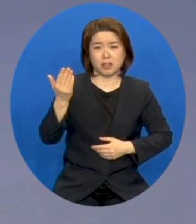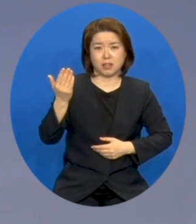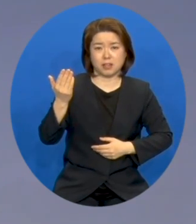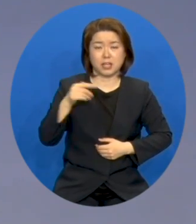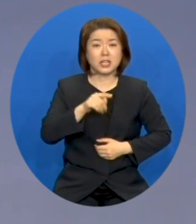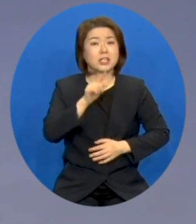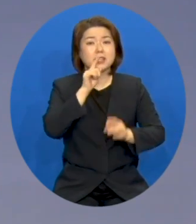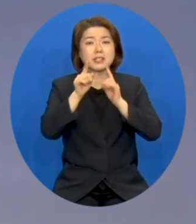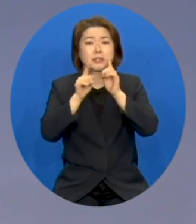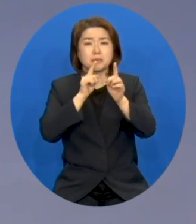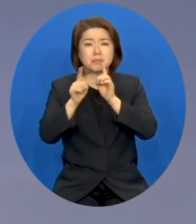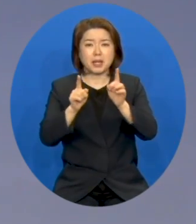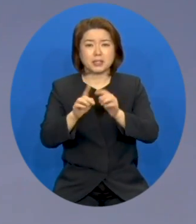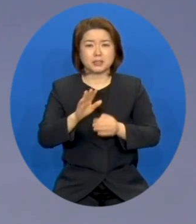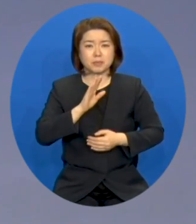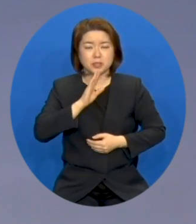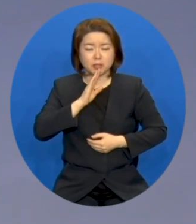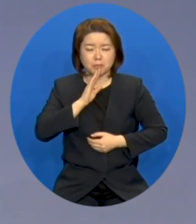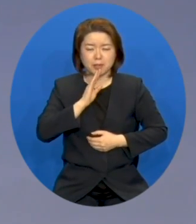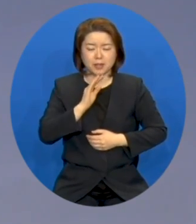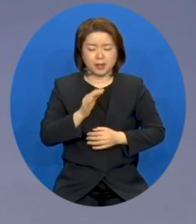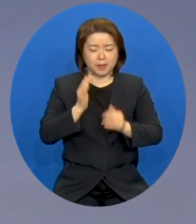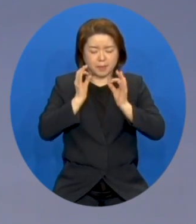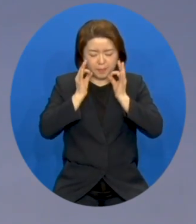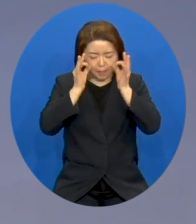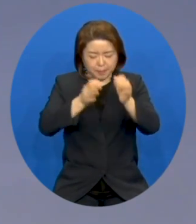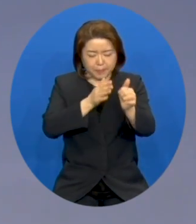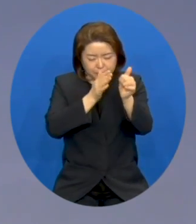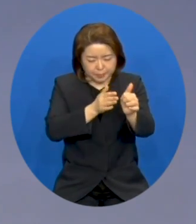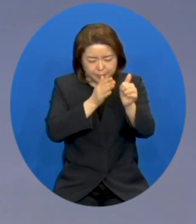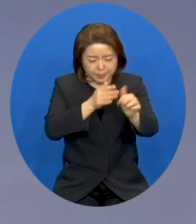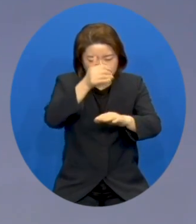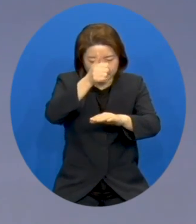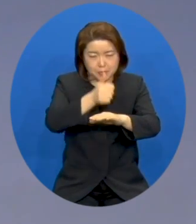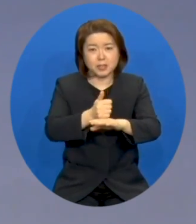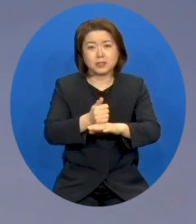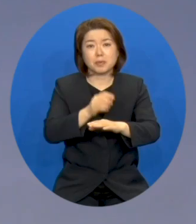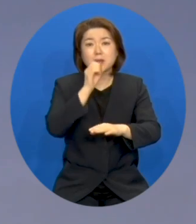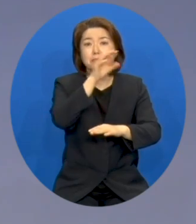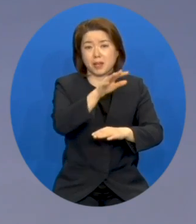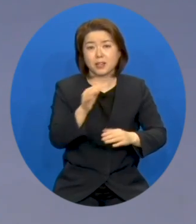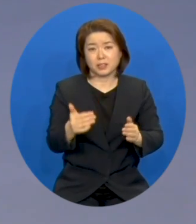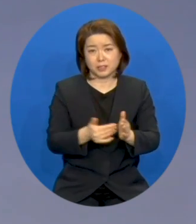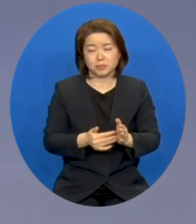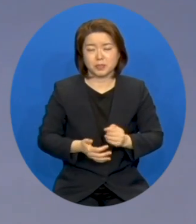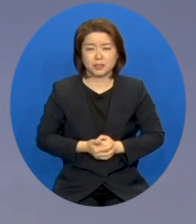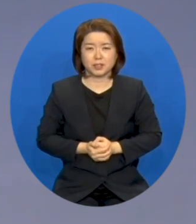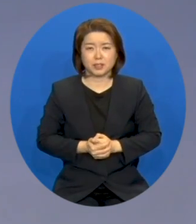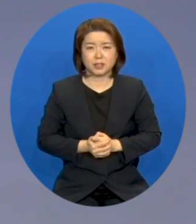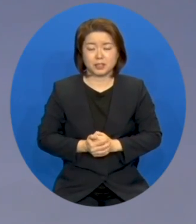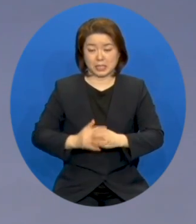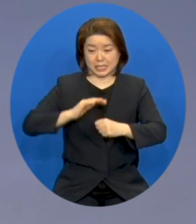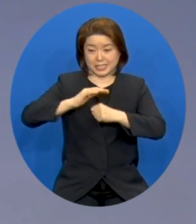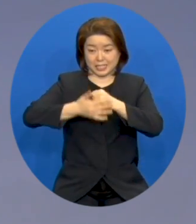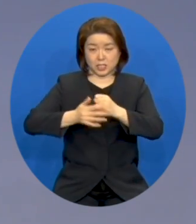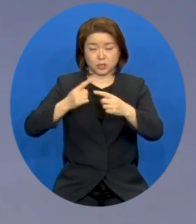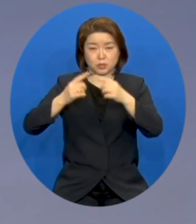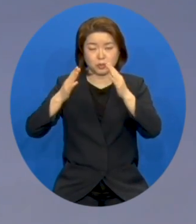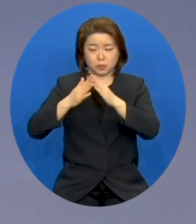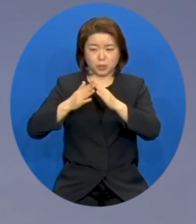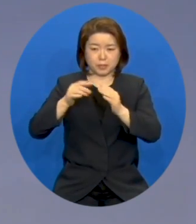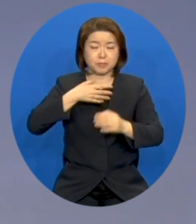그 말씀을 정말 간곡하게 마지막으로 당부하고 있는 겁니다. 지구촌 교회 원로